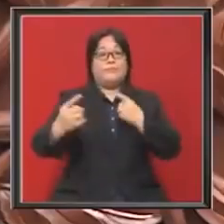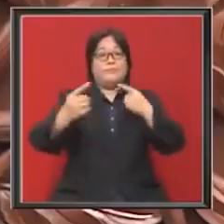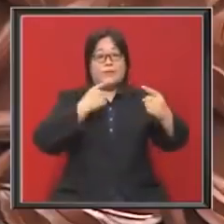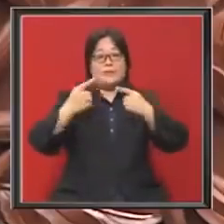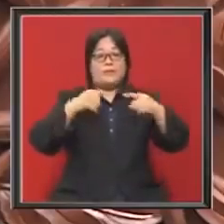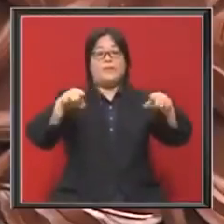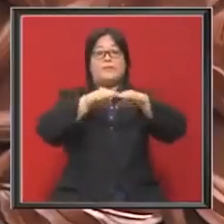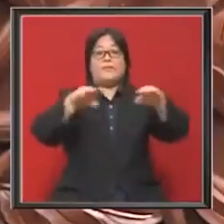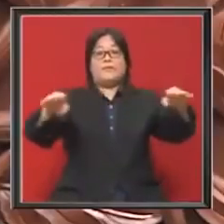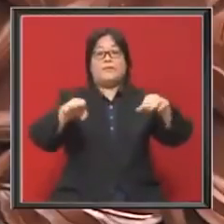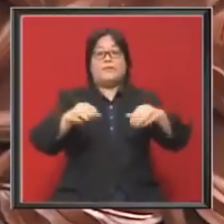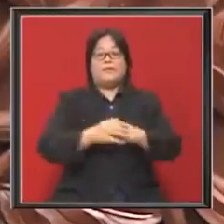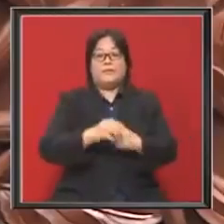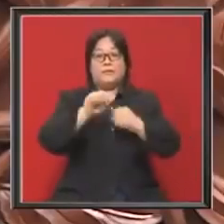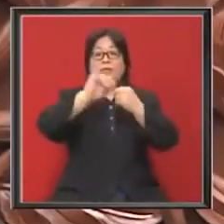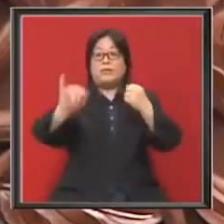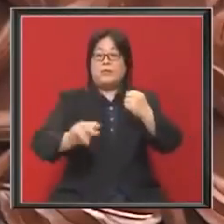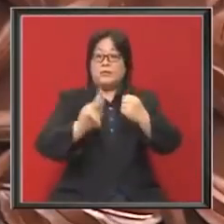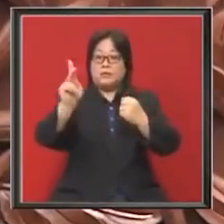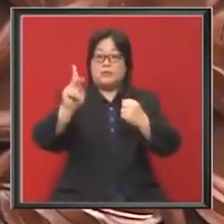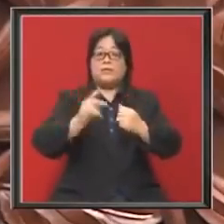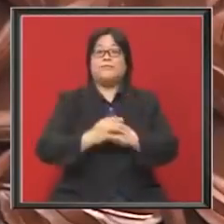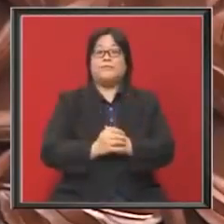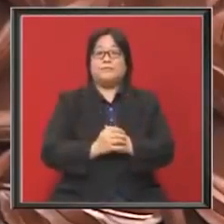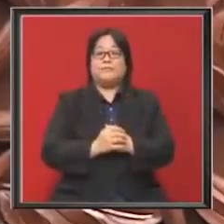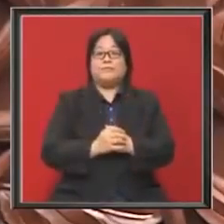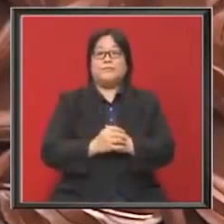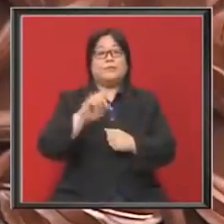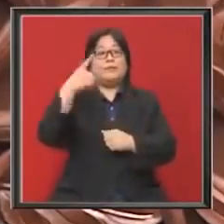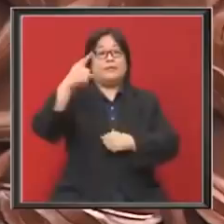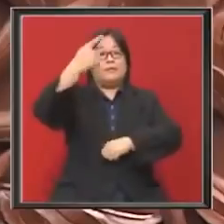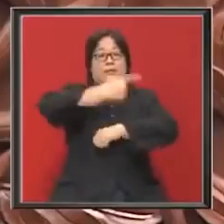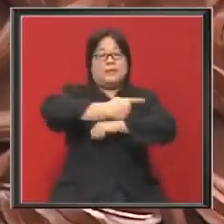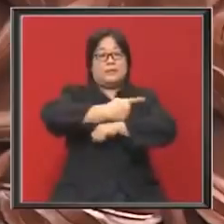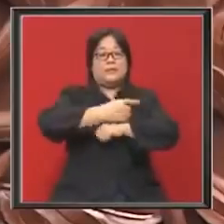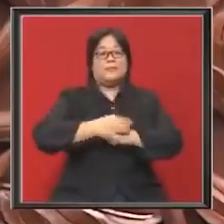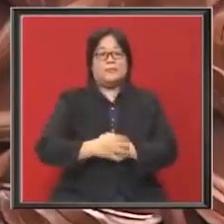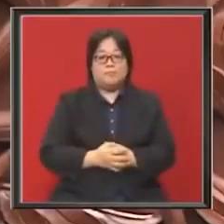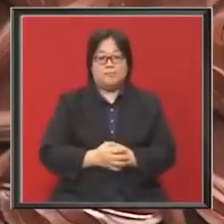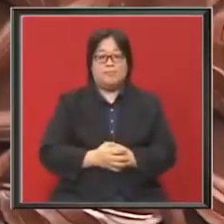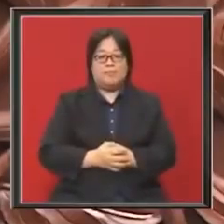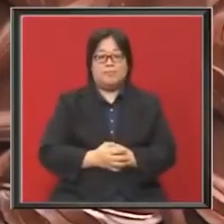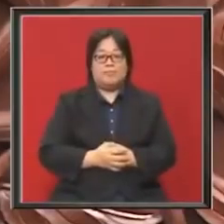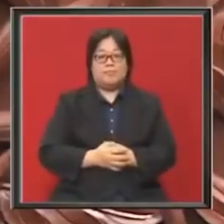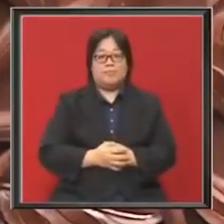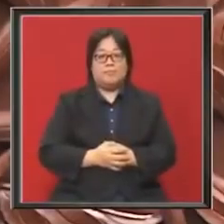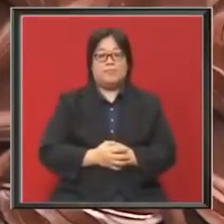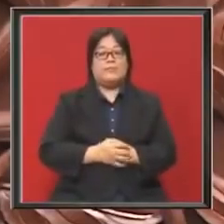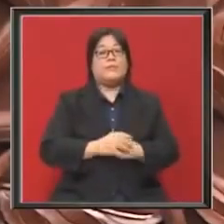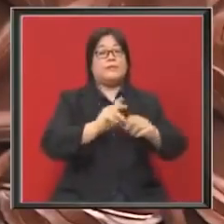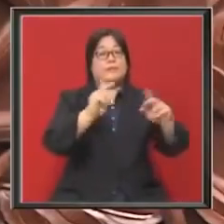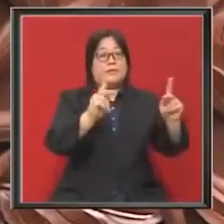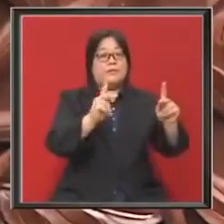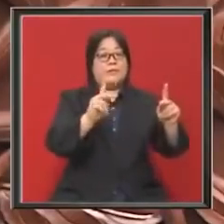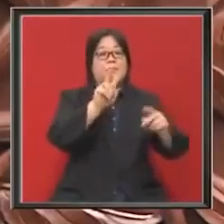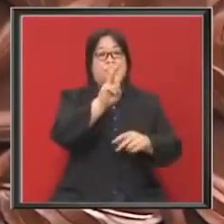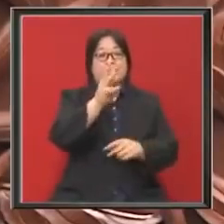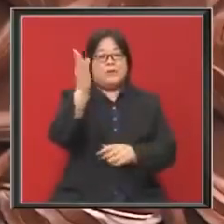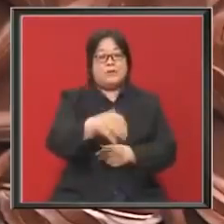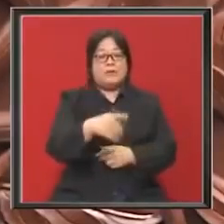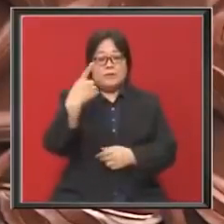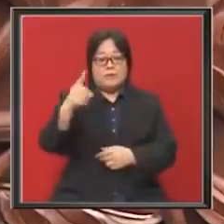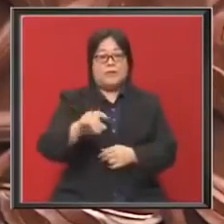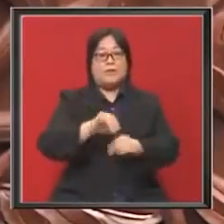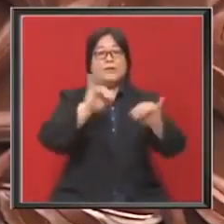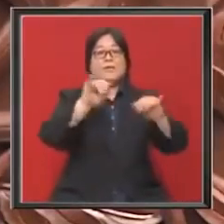perbahasan diperingkat Jovanka oase selama sebelas hari yaitu hari Kamis 26